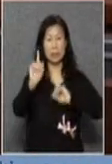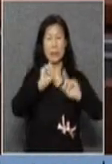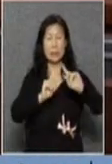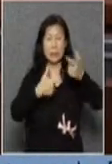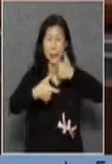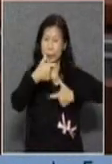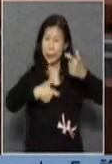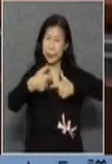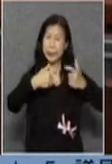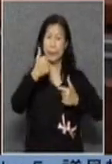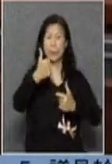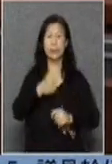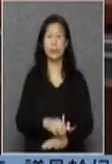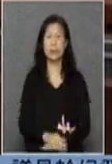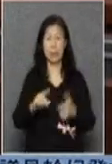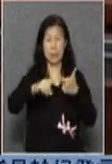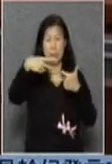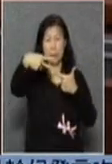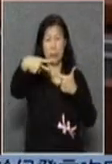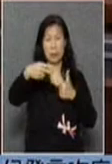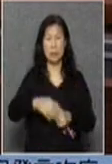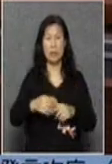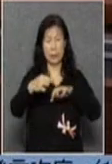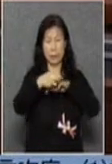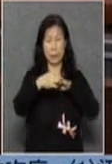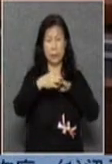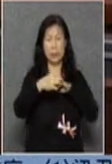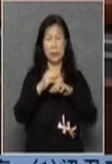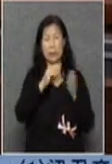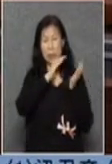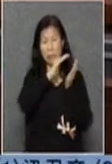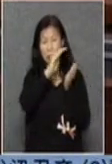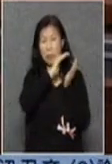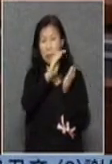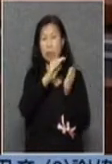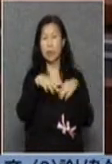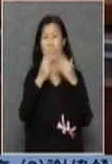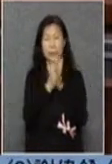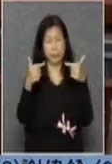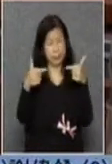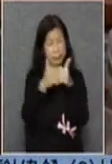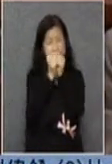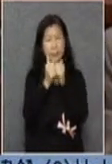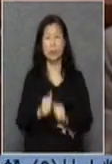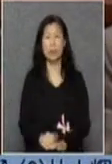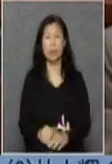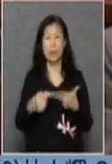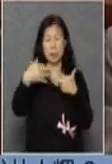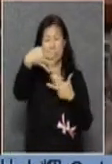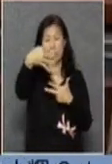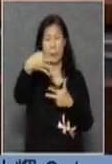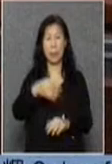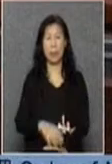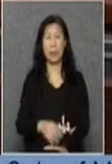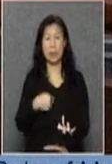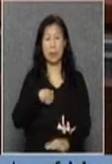系。第二，我哋嘅金融、我哋嘅貨幣係穩定。第三，我